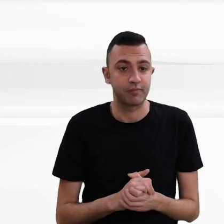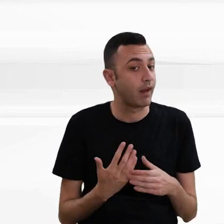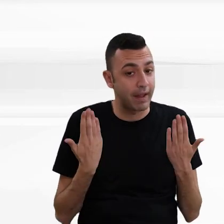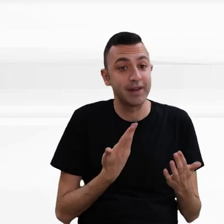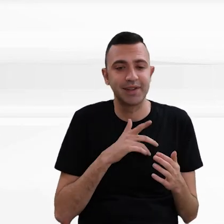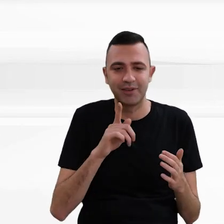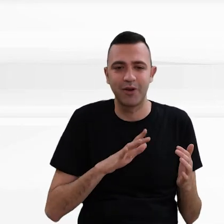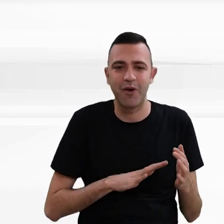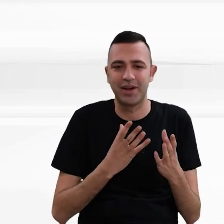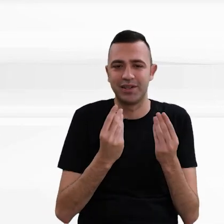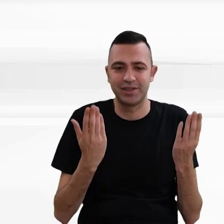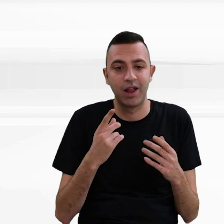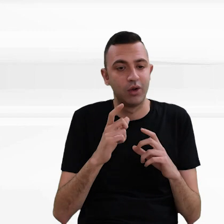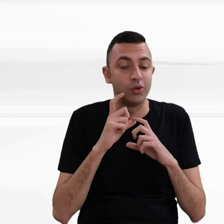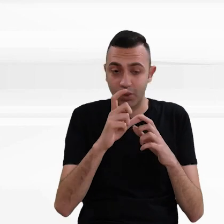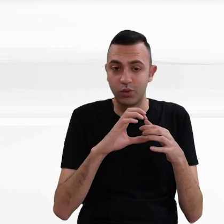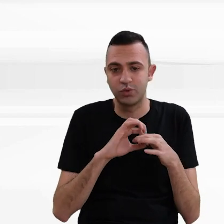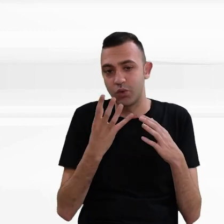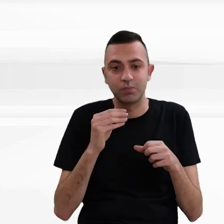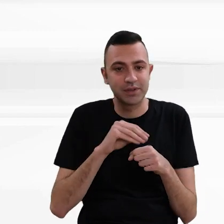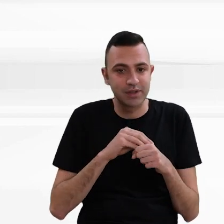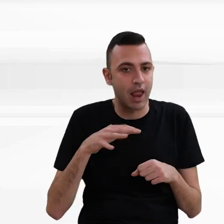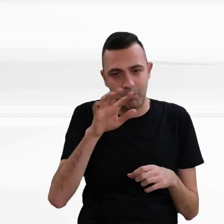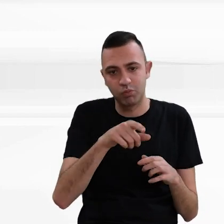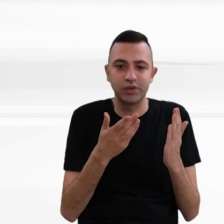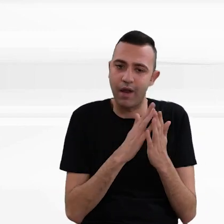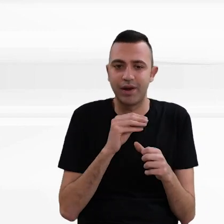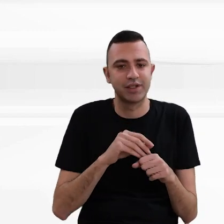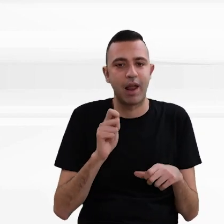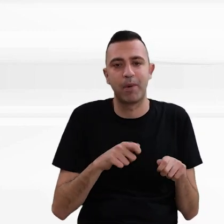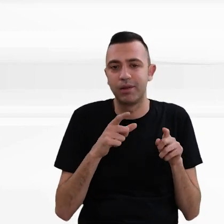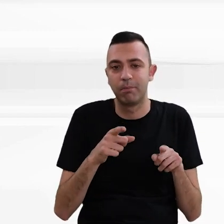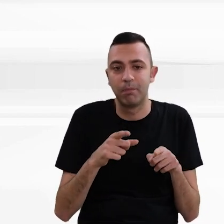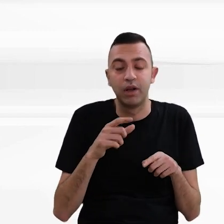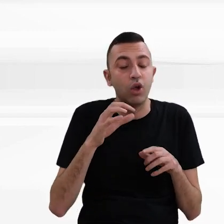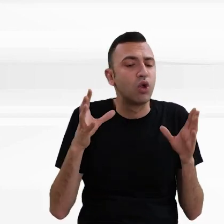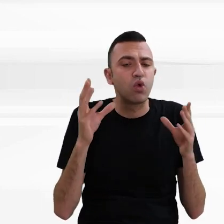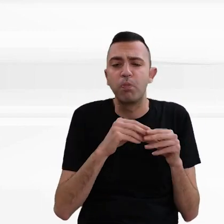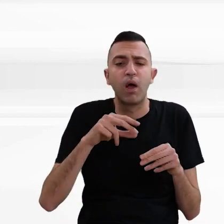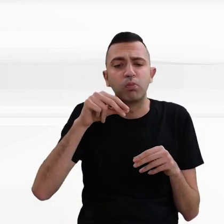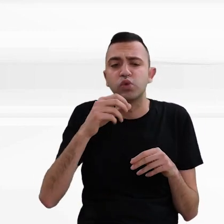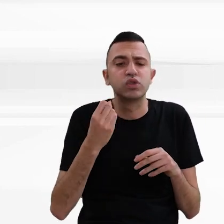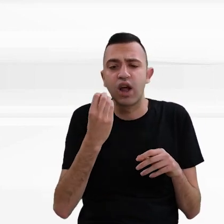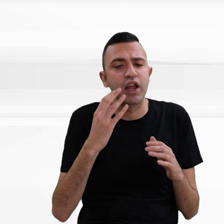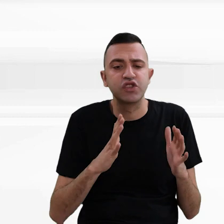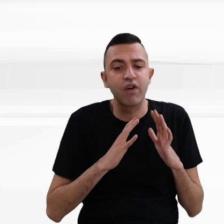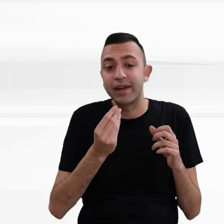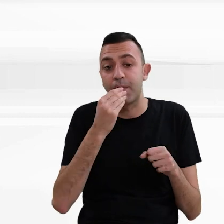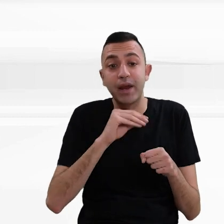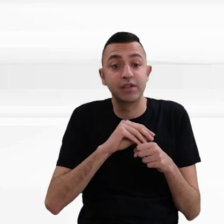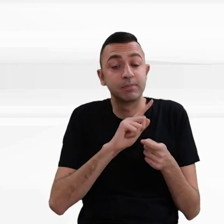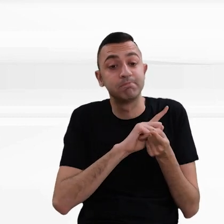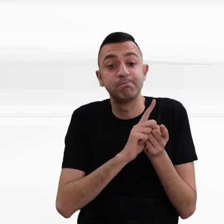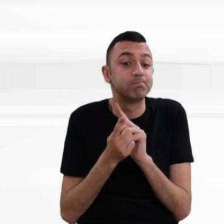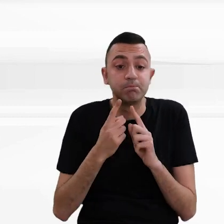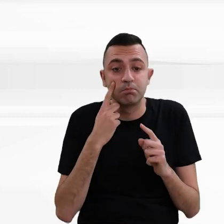mi Evet sevgili öğrenciler sorununuzun çözümünü Hadi gelin bu sayfada yapalım toplam ne kadar tuz un vardı sevgili öğrenci yemek